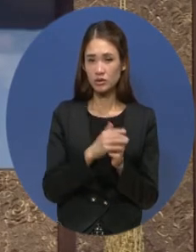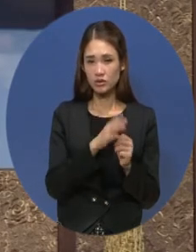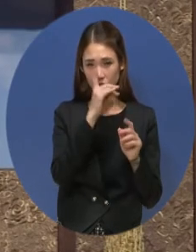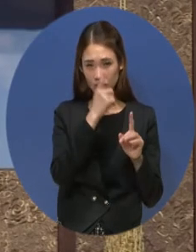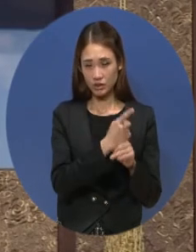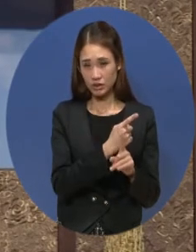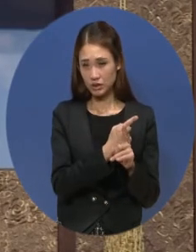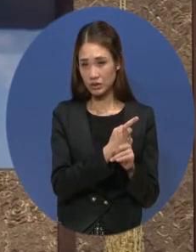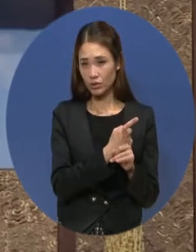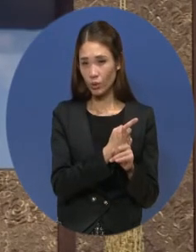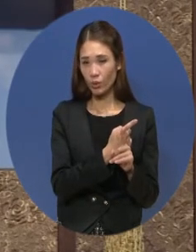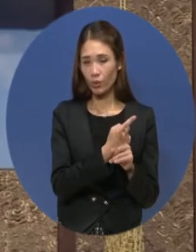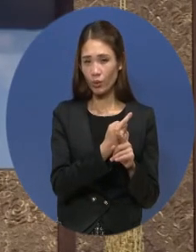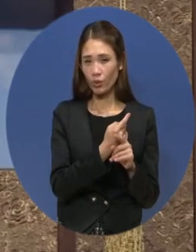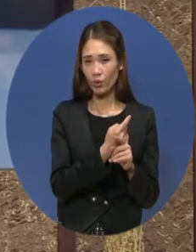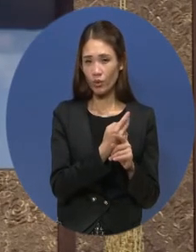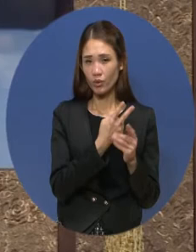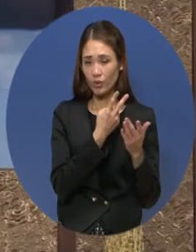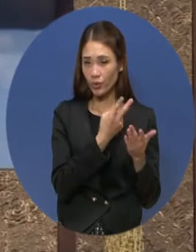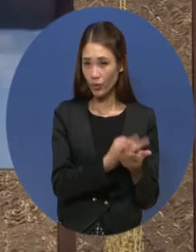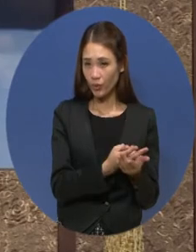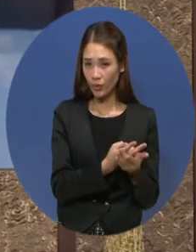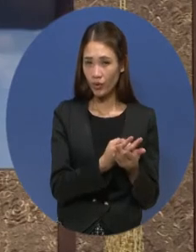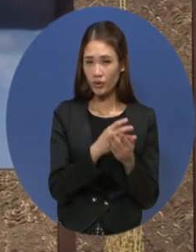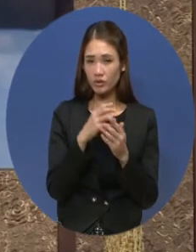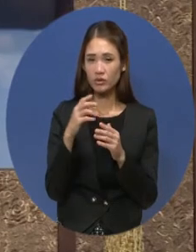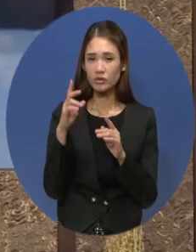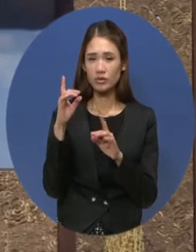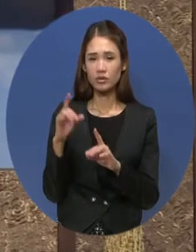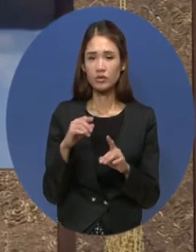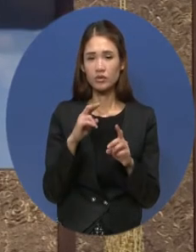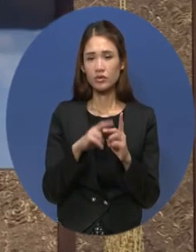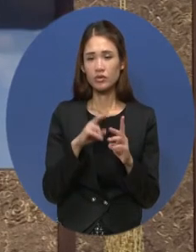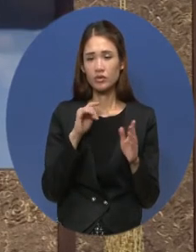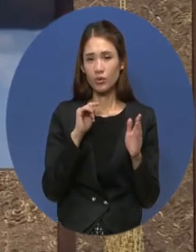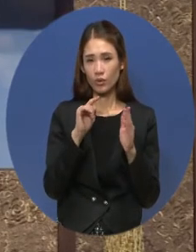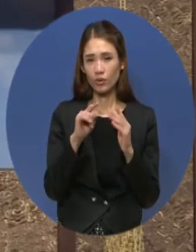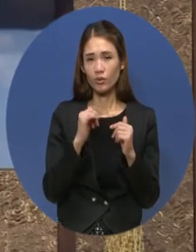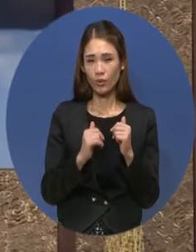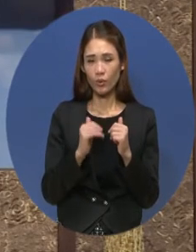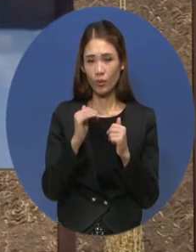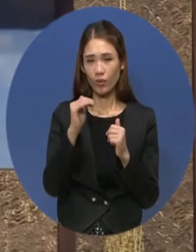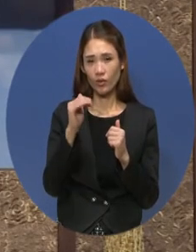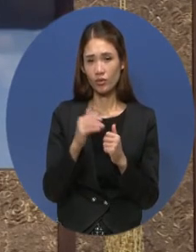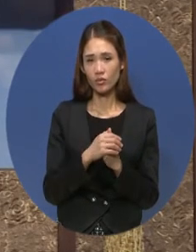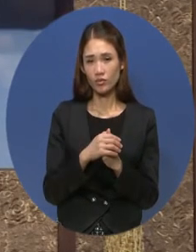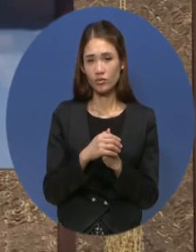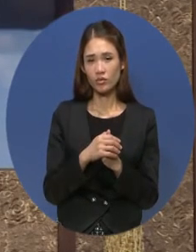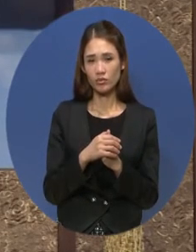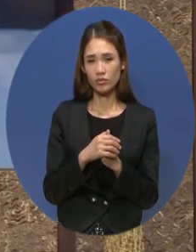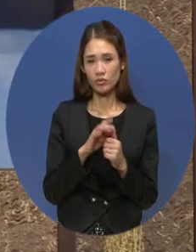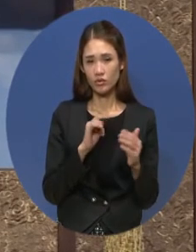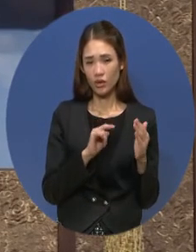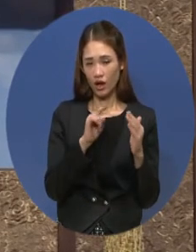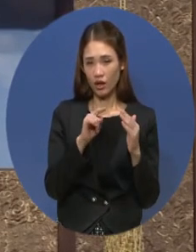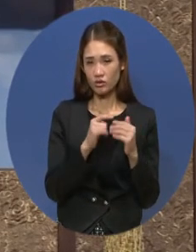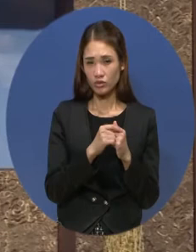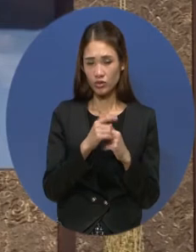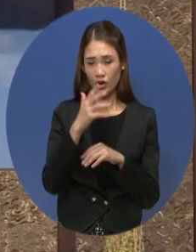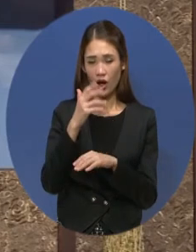받아 박기 위해서 입원을 해야 되는 뭐 생활 치료센터 건지 이런 대로 가야 되는 과정 4 그 다음에 또 들어가서 에